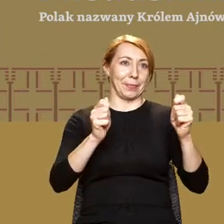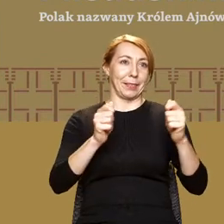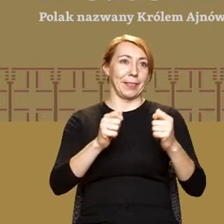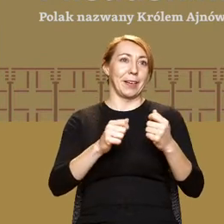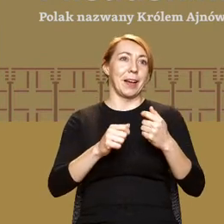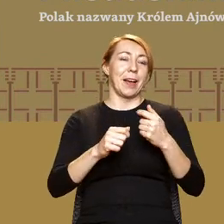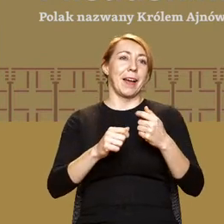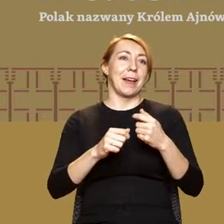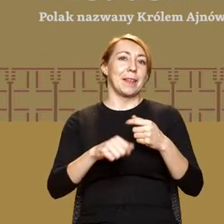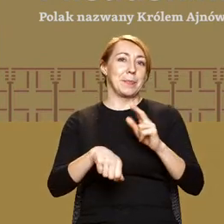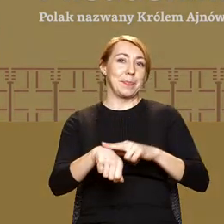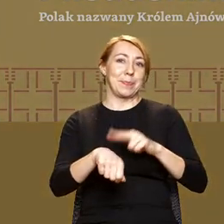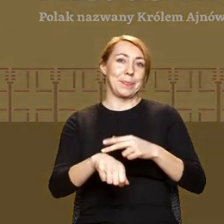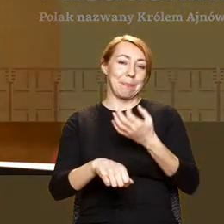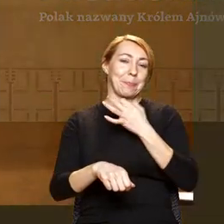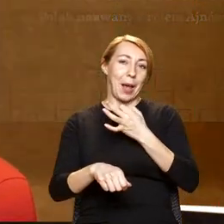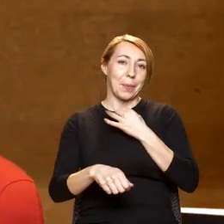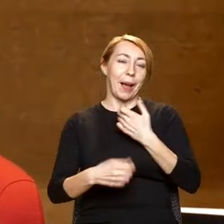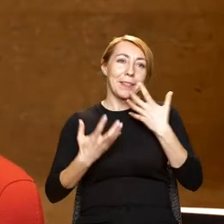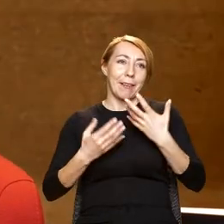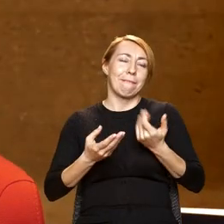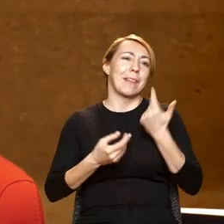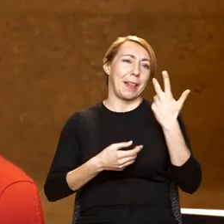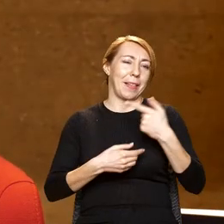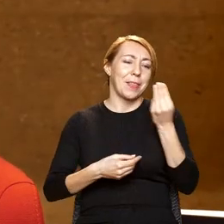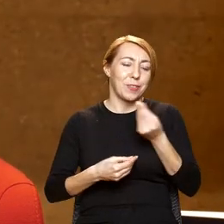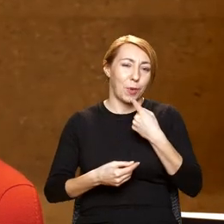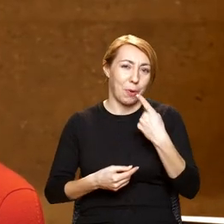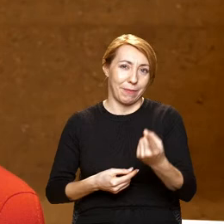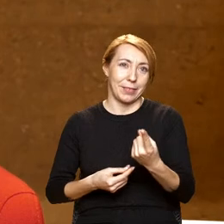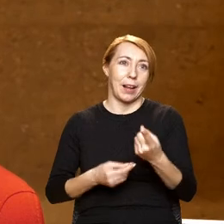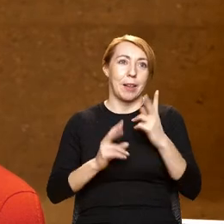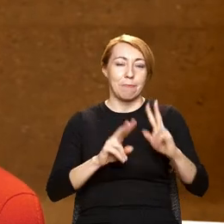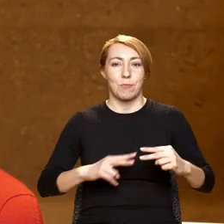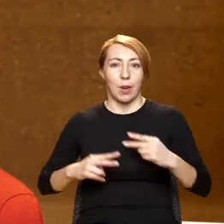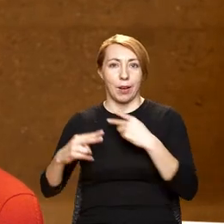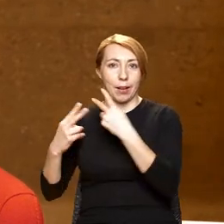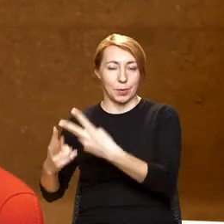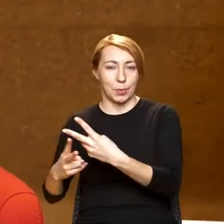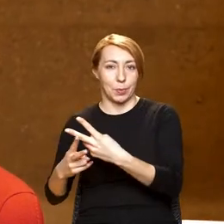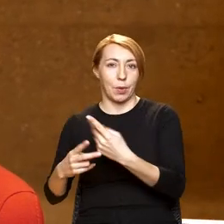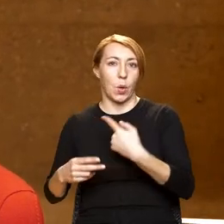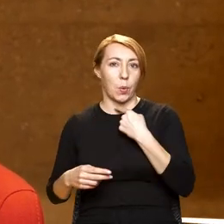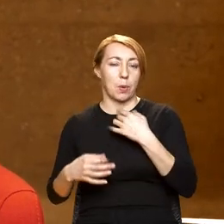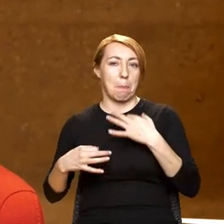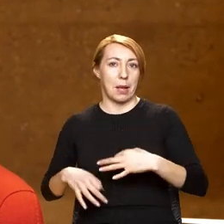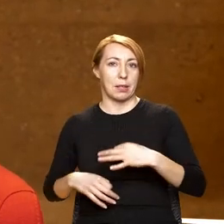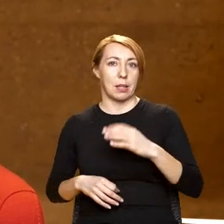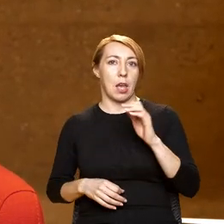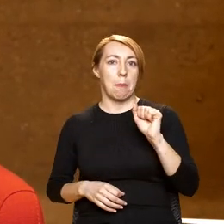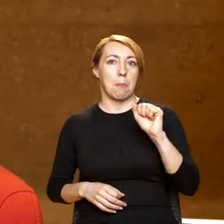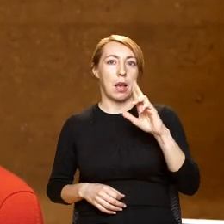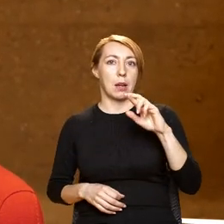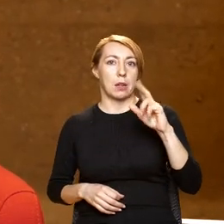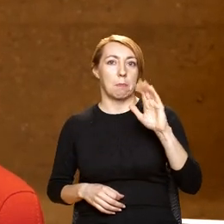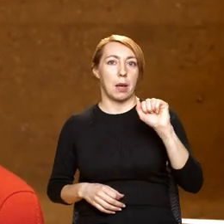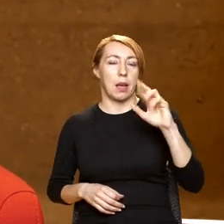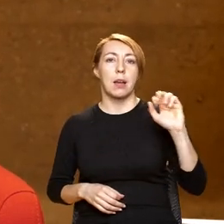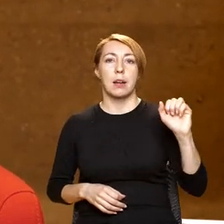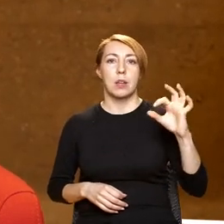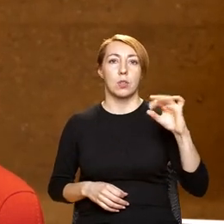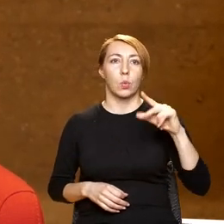powiedzieć, ale już teraz oddając głos pani Barbarze Słomce, japonistce mojej